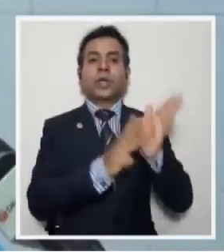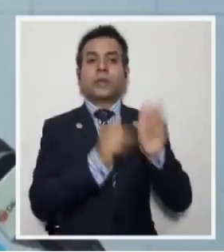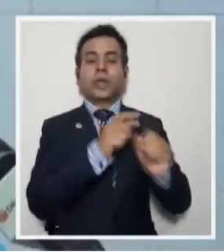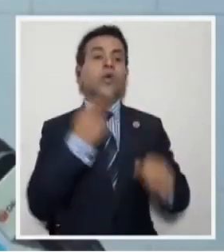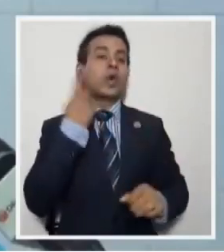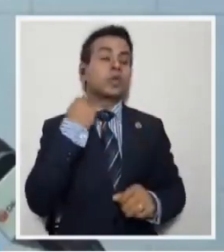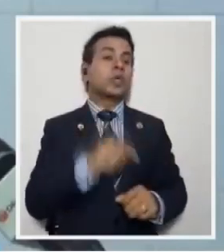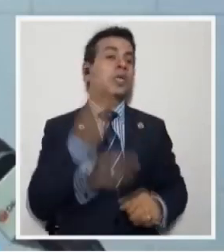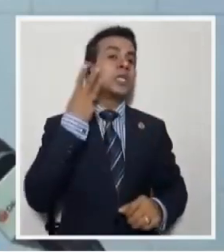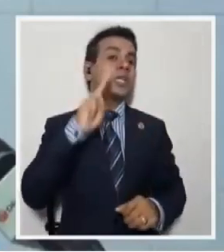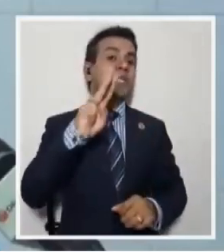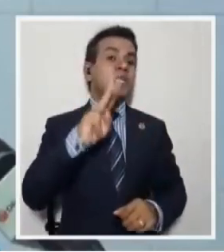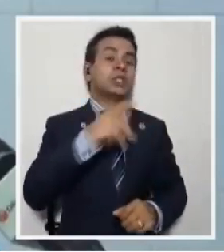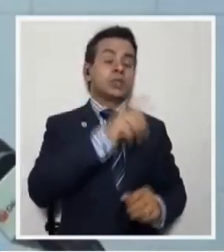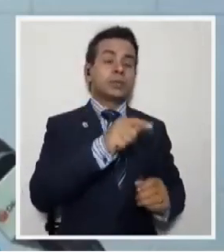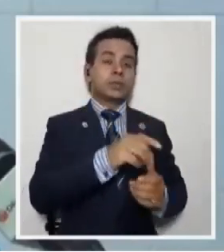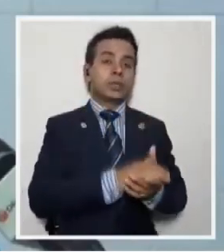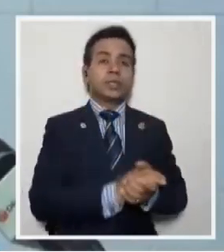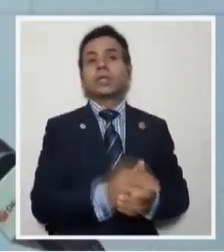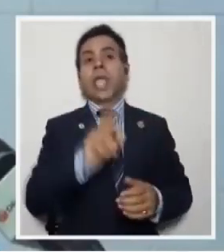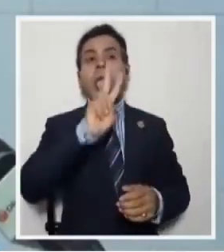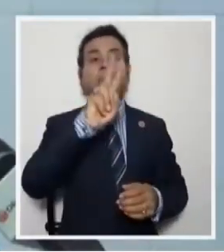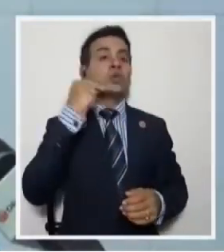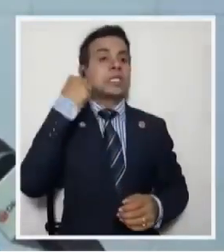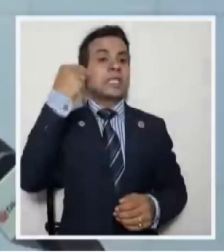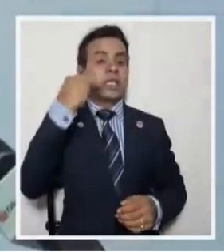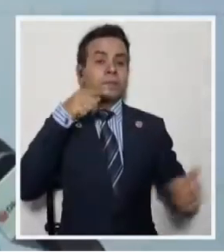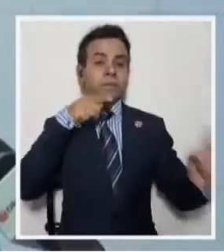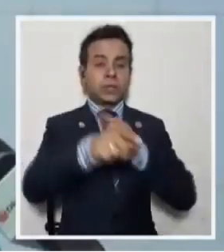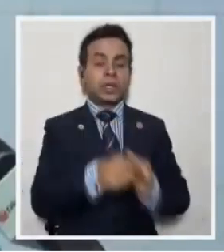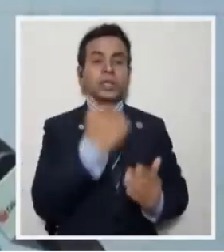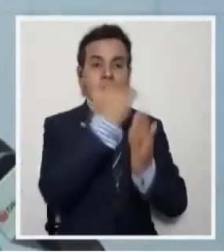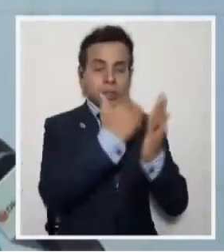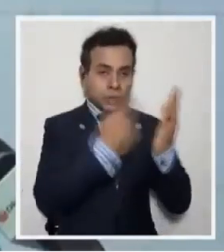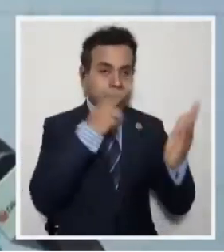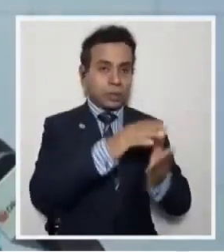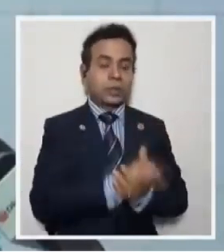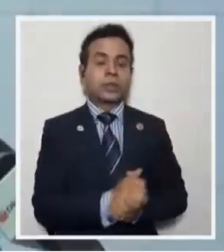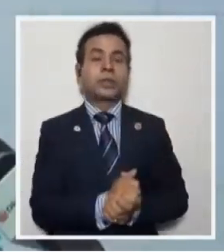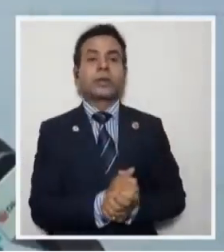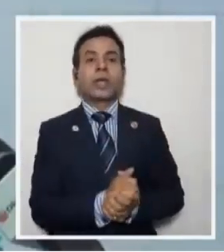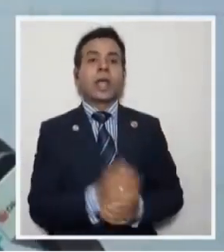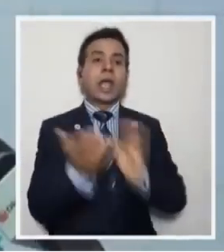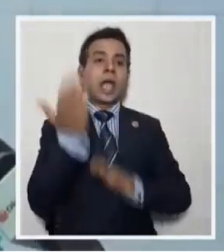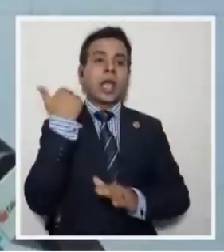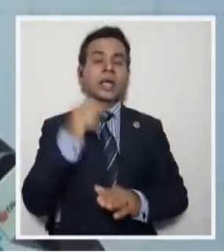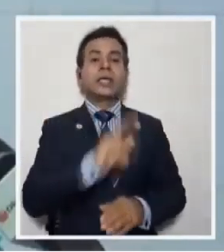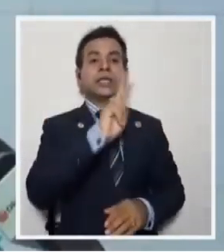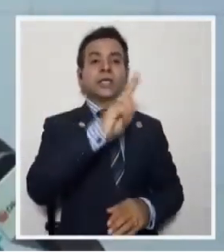চাই। আমাদের 8ম সপ্তাহ যেটা ছিল 26 এপ্রিল থেকে 2 মে, সেখানে আমাদের শনাক্ত ছিল